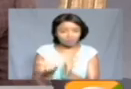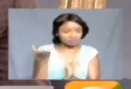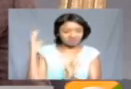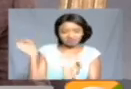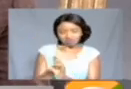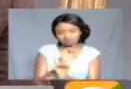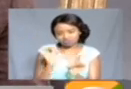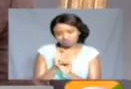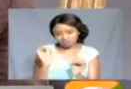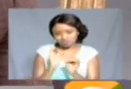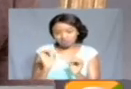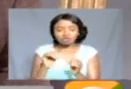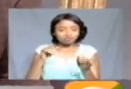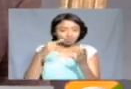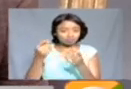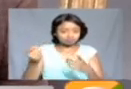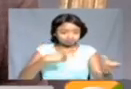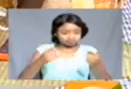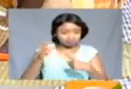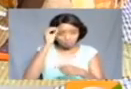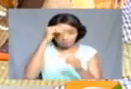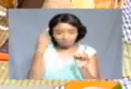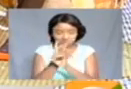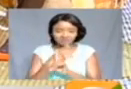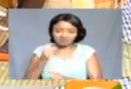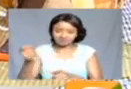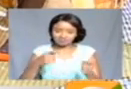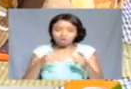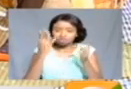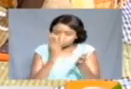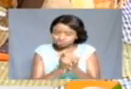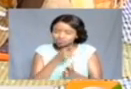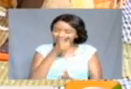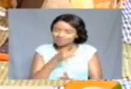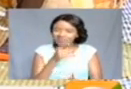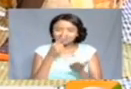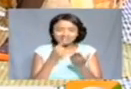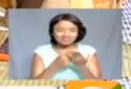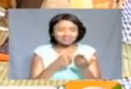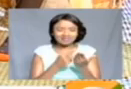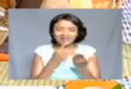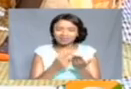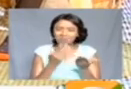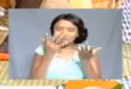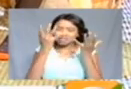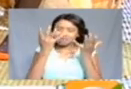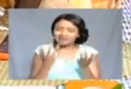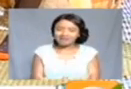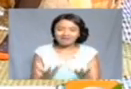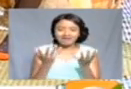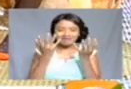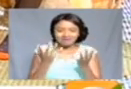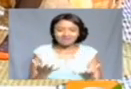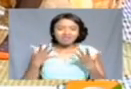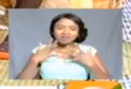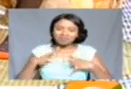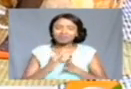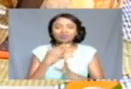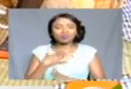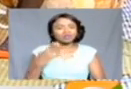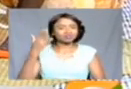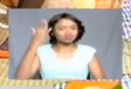nitakuwa naendelea kusoma tunapokuwa tunaendelea Bi Msafwari. Ni mjadala ambao ni mzito sana. Maana kila mtu atakayojua ishara ndio ulinde ndoa